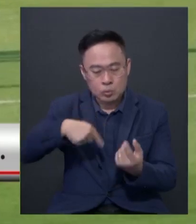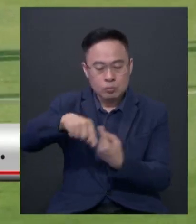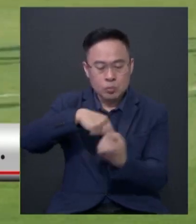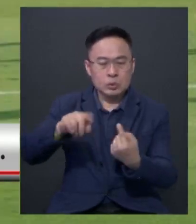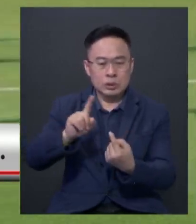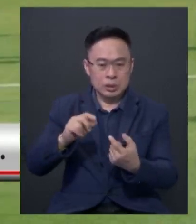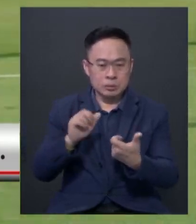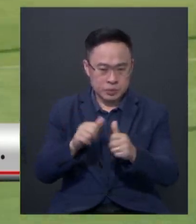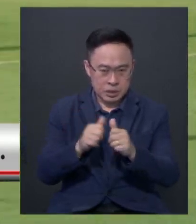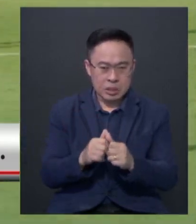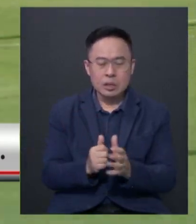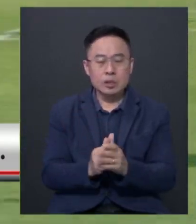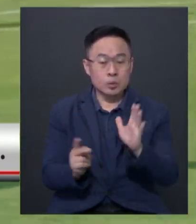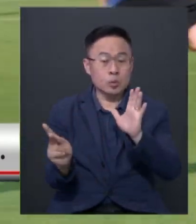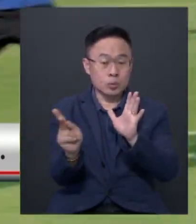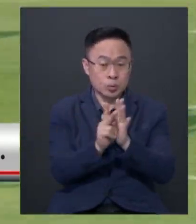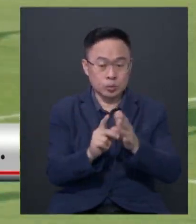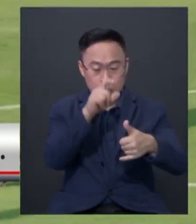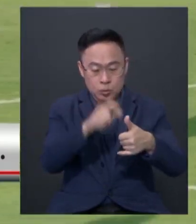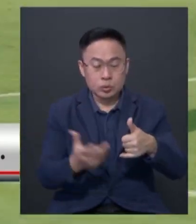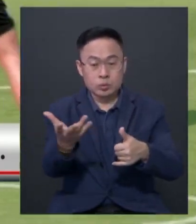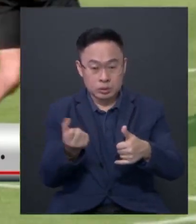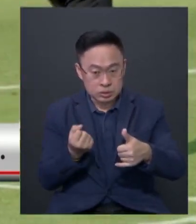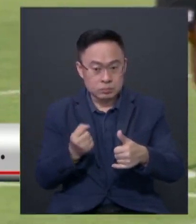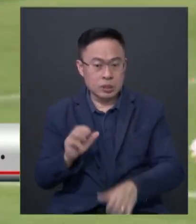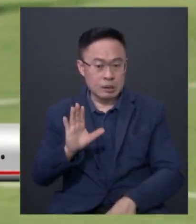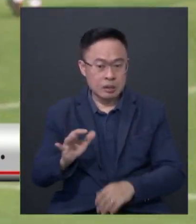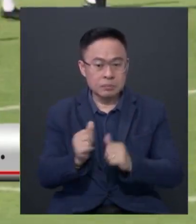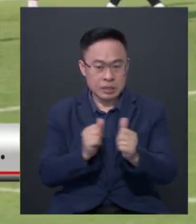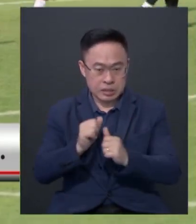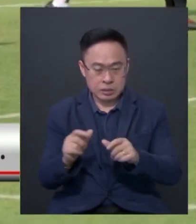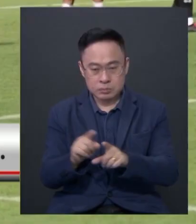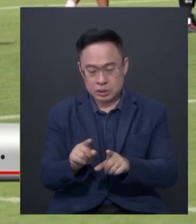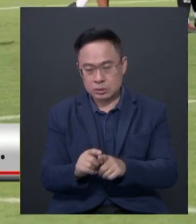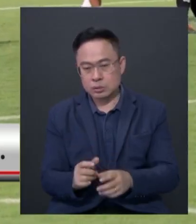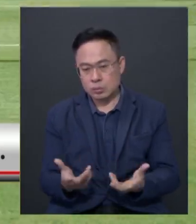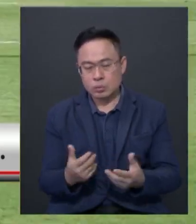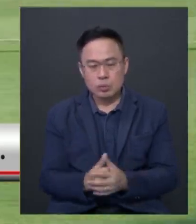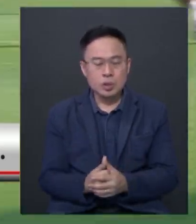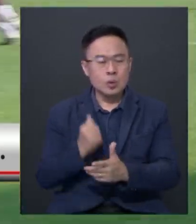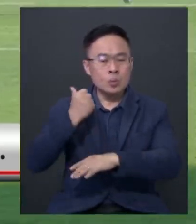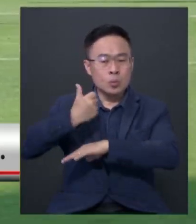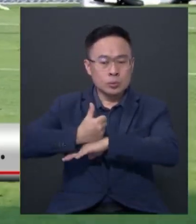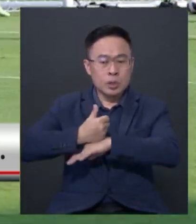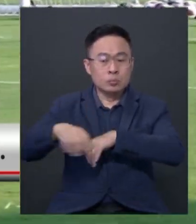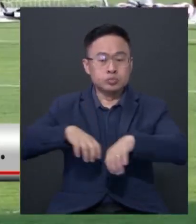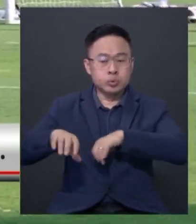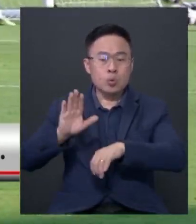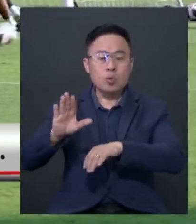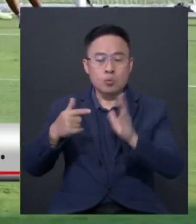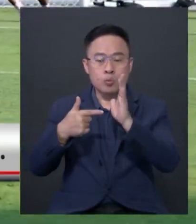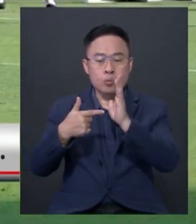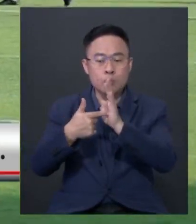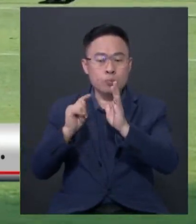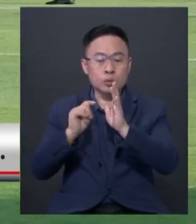ดการยืมตัวด้วยอะไรด้วยแมตต์สมิธเขาก็บอกถึงความพร้อมก่อนเกมนะคะว่าไม่ใช่งานง่ายหรอกนะในเกมที่จะเจอประจวบ